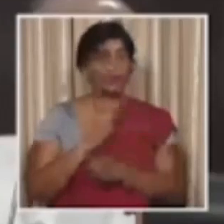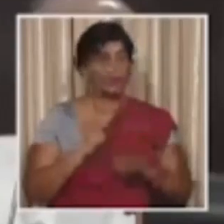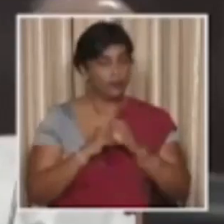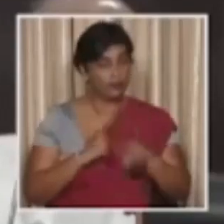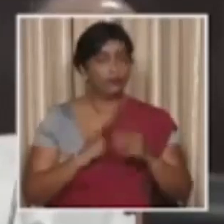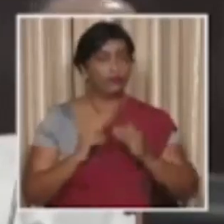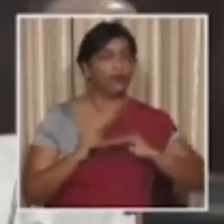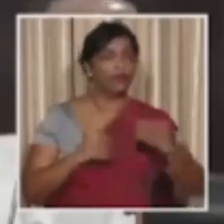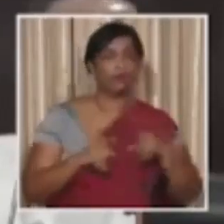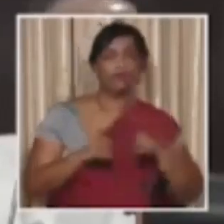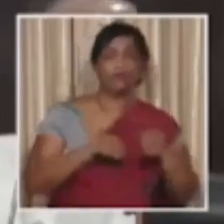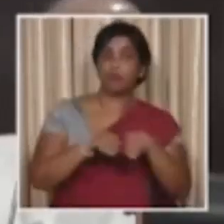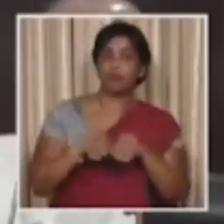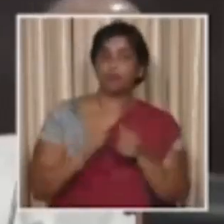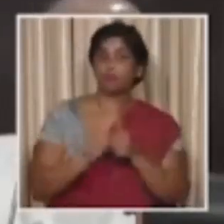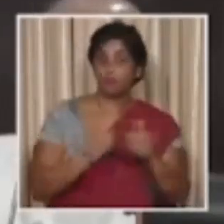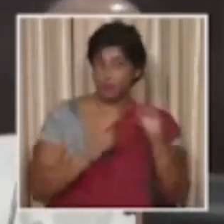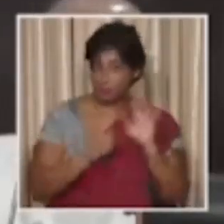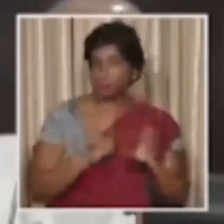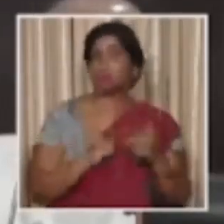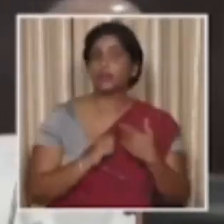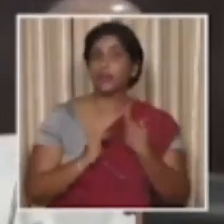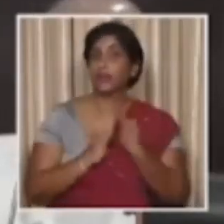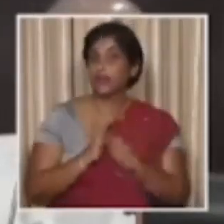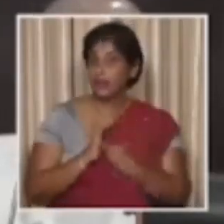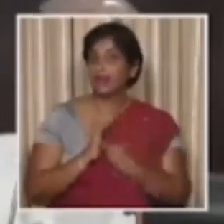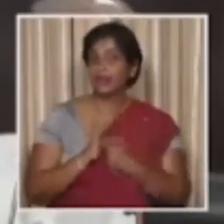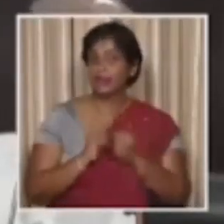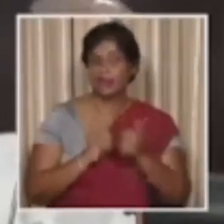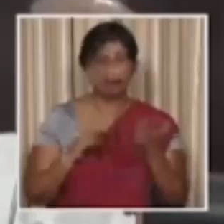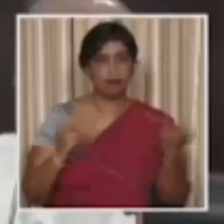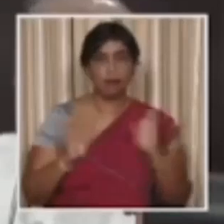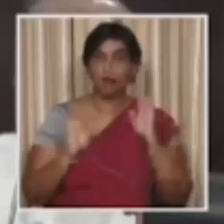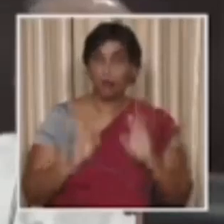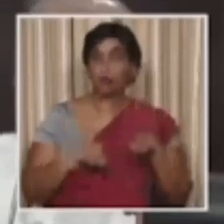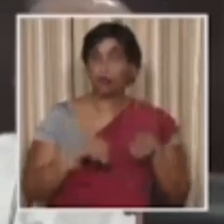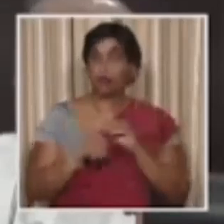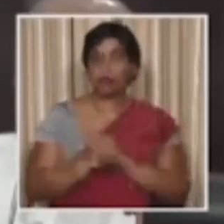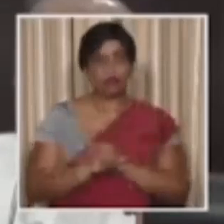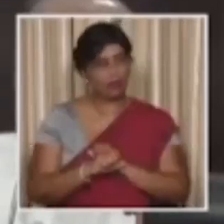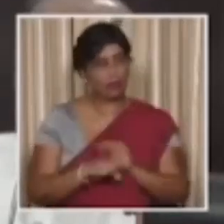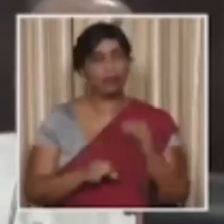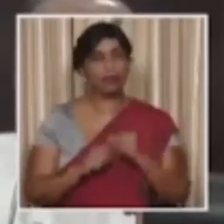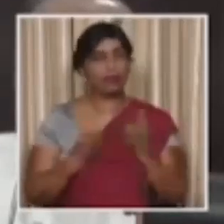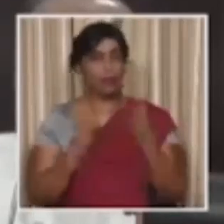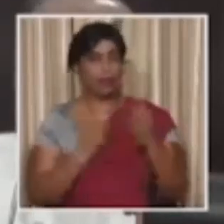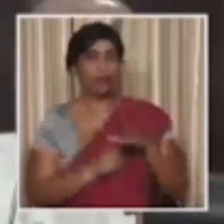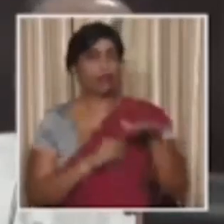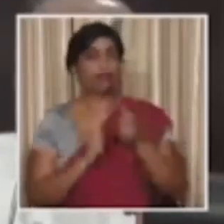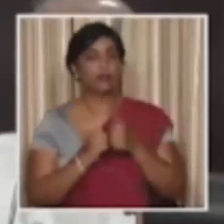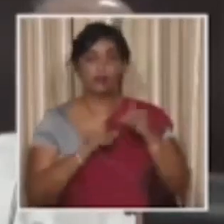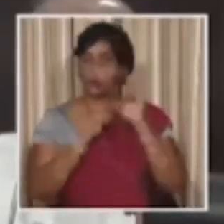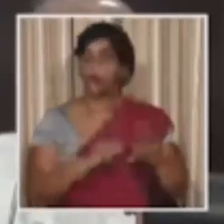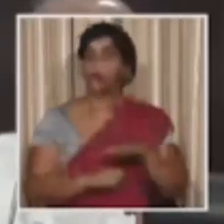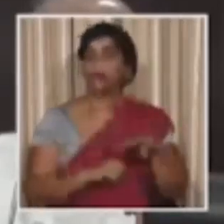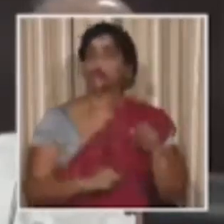වගාවෙන් බැහැර වෙනත් භෝගයක් වගා කිරීමටද නීතියෙම ඉඩ කඩන්නේ කිසිදු වගාවක් නොකරන මුඩු බිම ලෙස පැවැත්වෙන